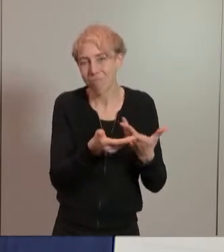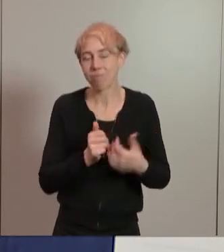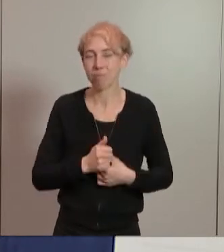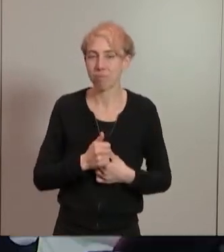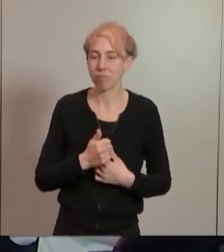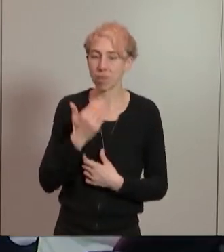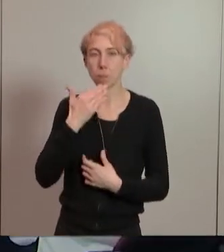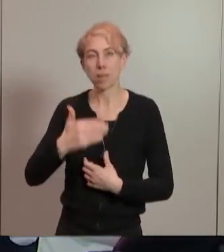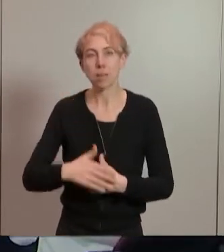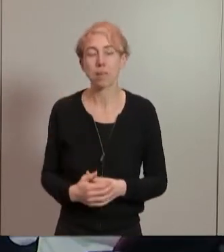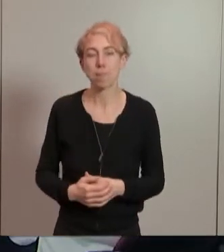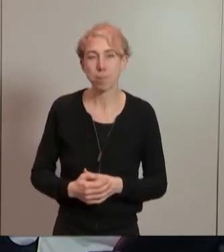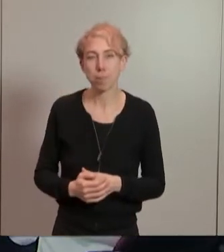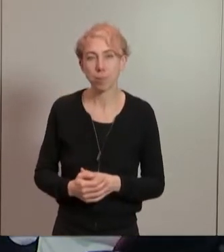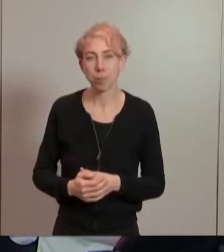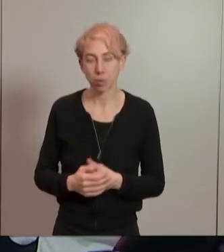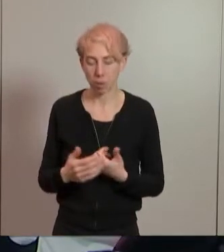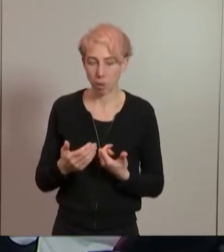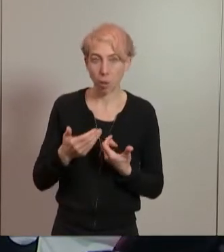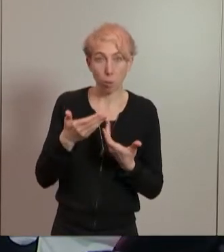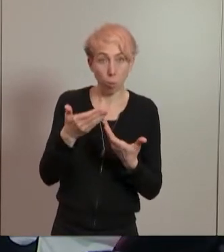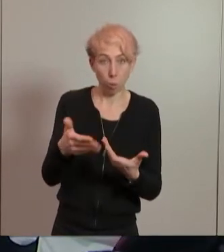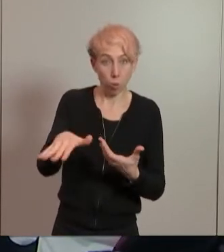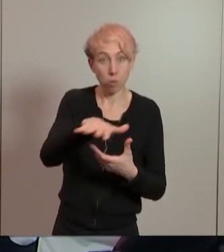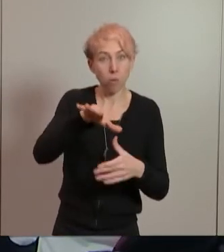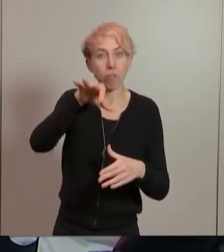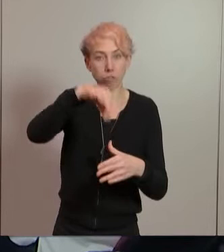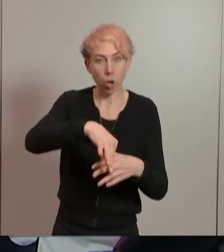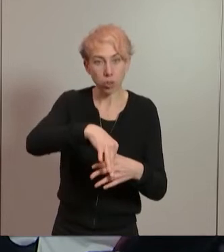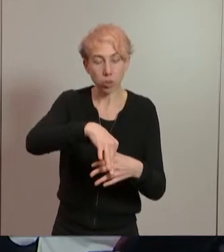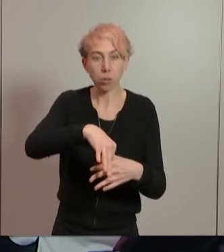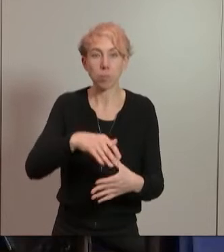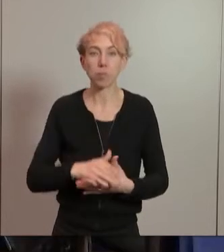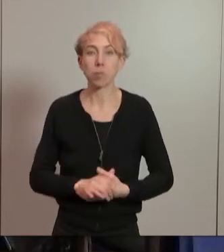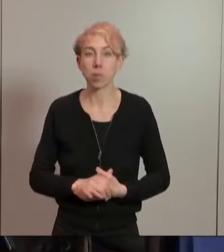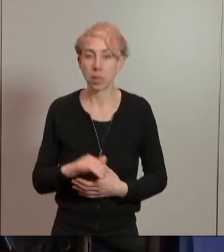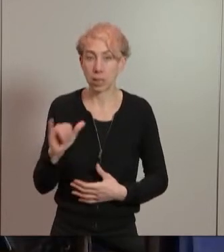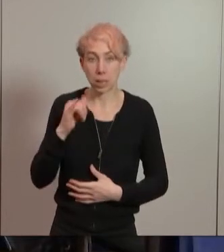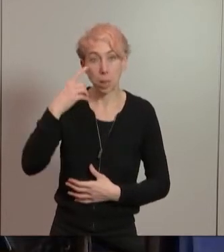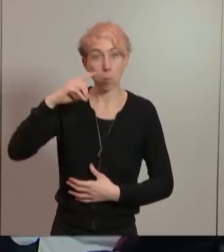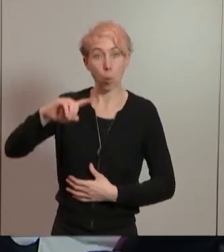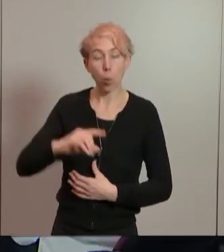Merci. Je propose donc au vote cette délibération. Qui est pour ?